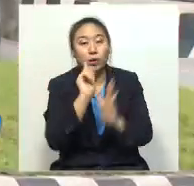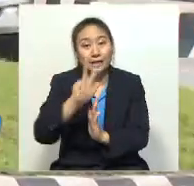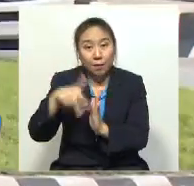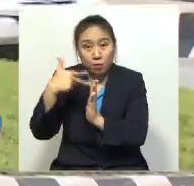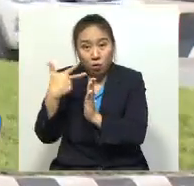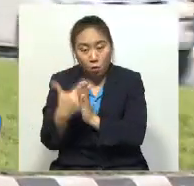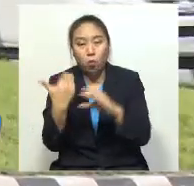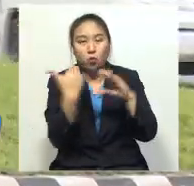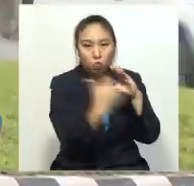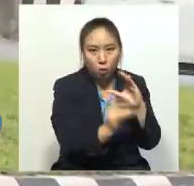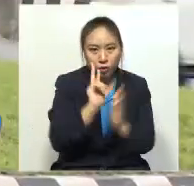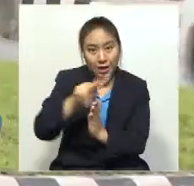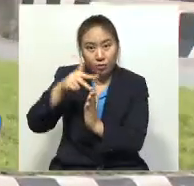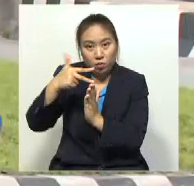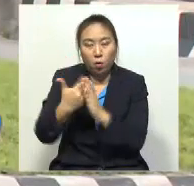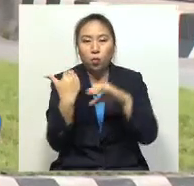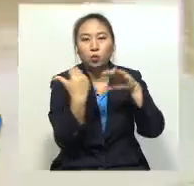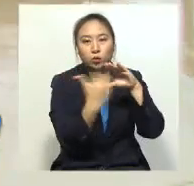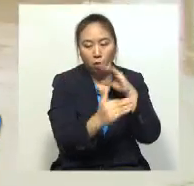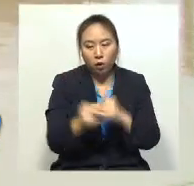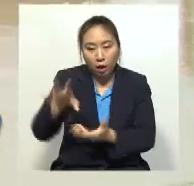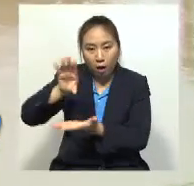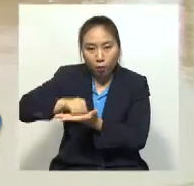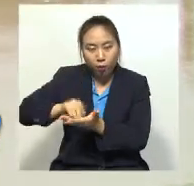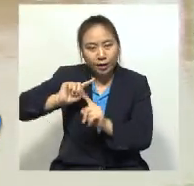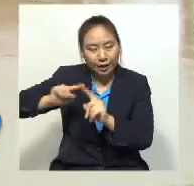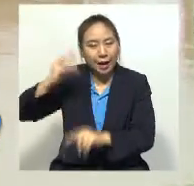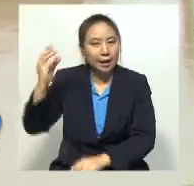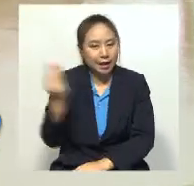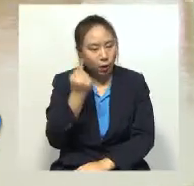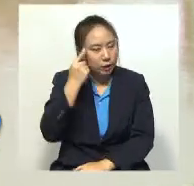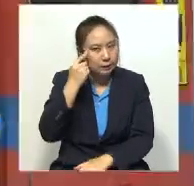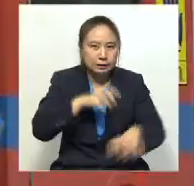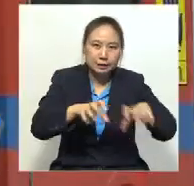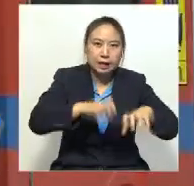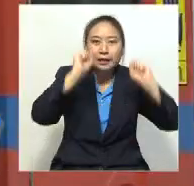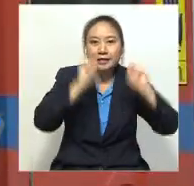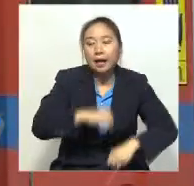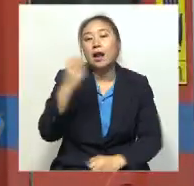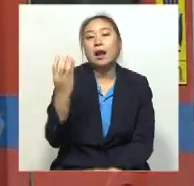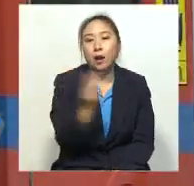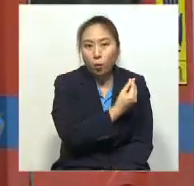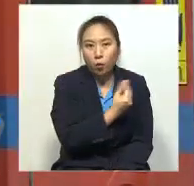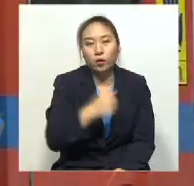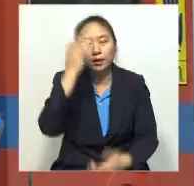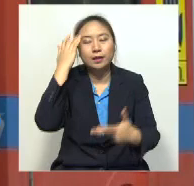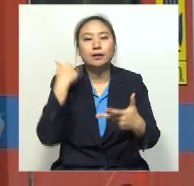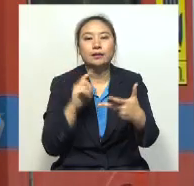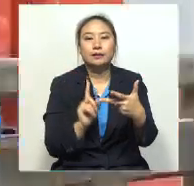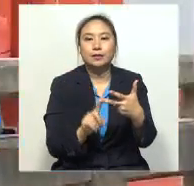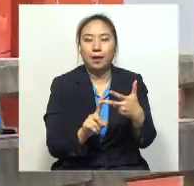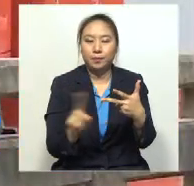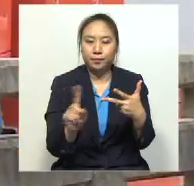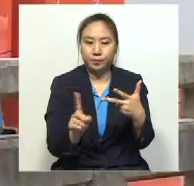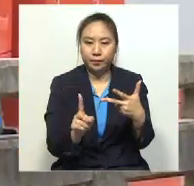งเพื่อที่จะให้ข้อมูลต่างๆเนี่ยได้รับทราบได้เร็วแล้วก็ตัดสินใจได้เร็วด้วย ใช่ค่ะและระยะที่3ระยะสุดท้ายเนี่ยก็คือกร